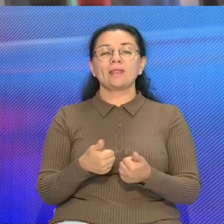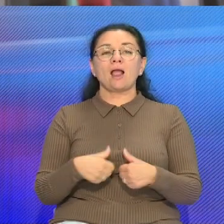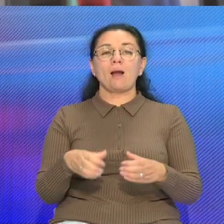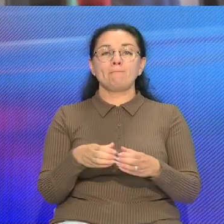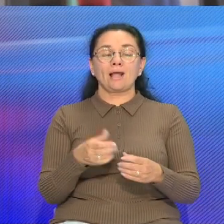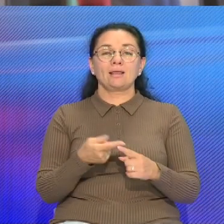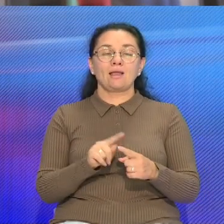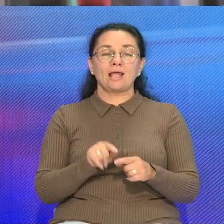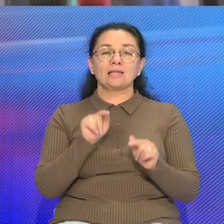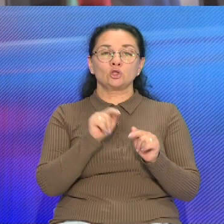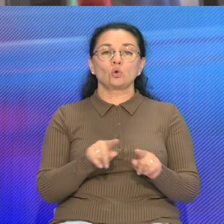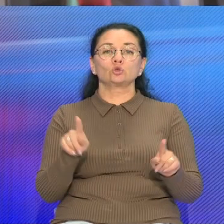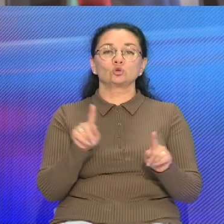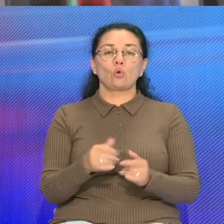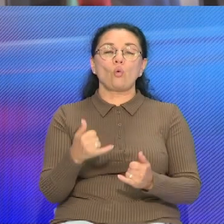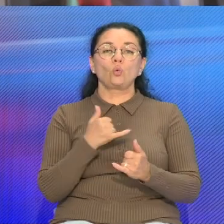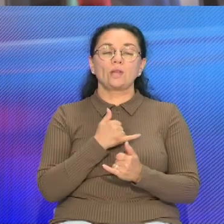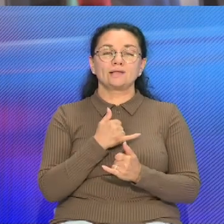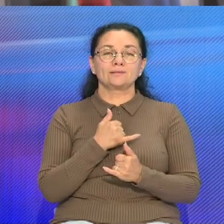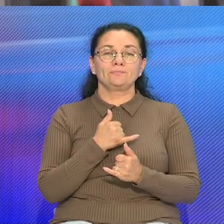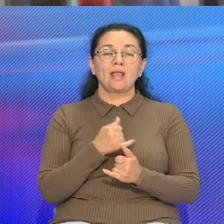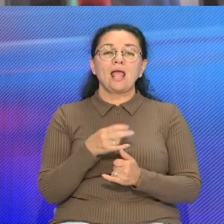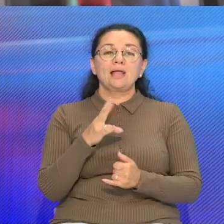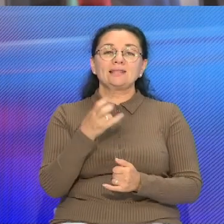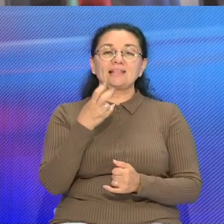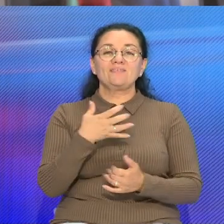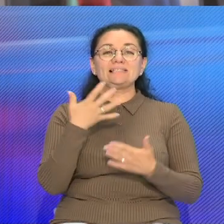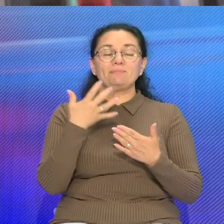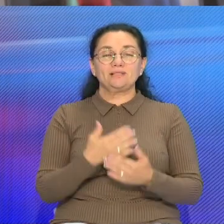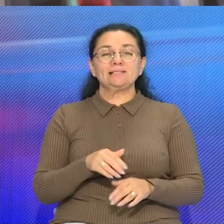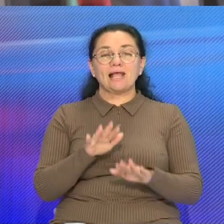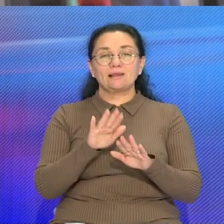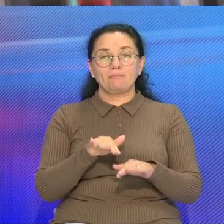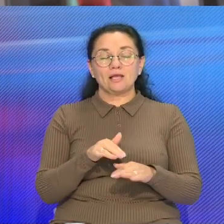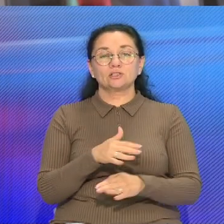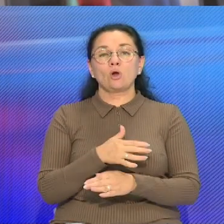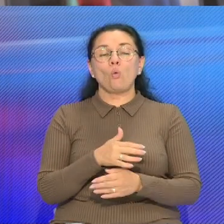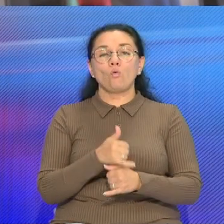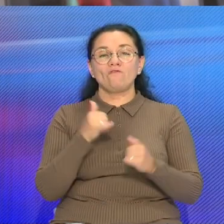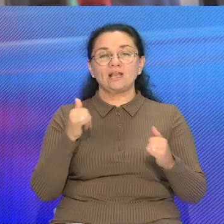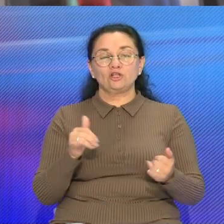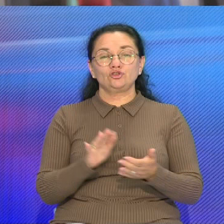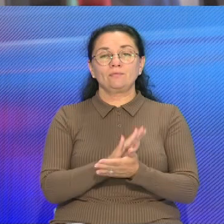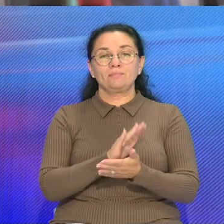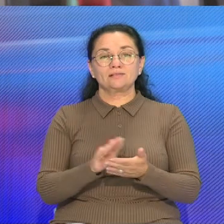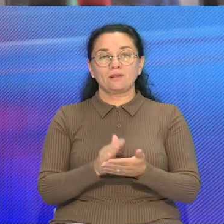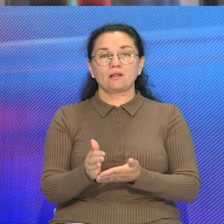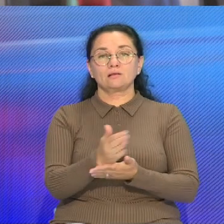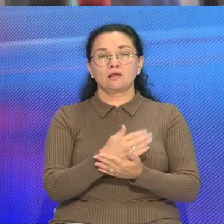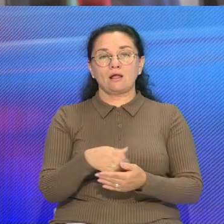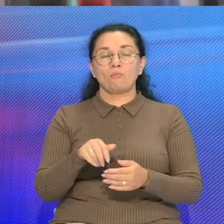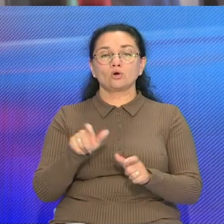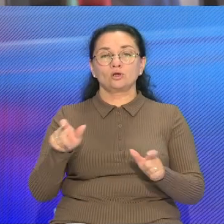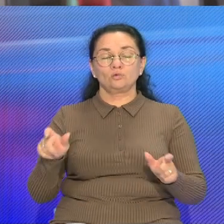то, что у нас на 250 мест увеличен бюджетный набор. И